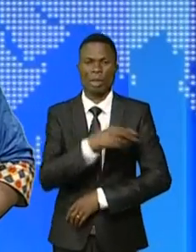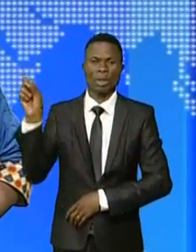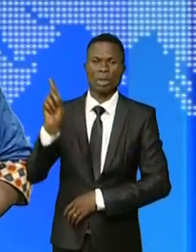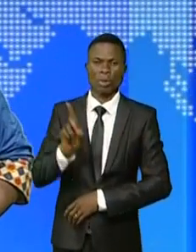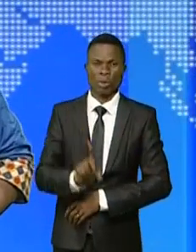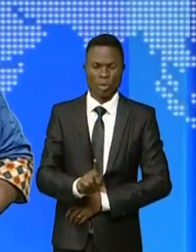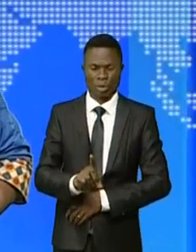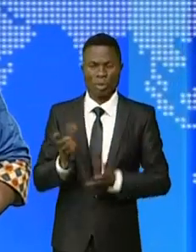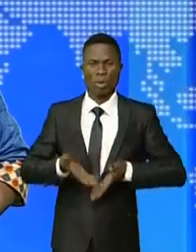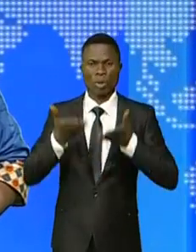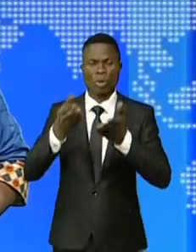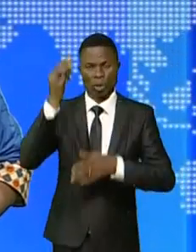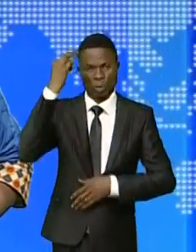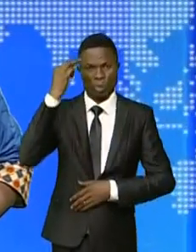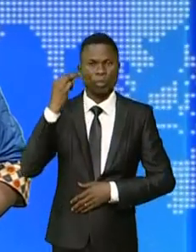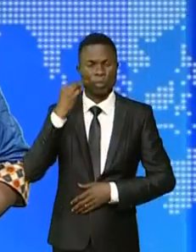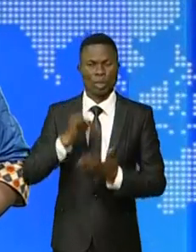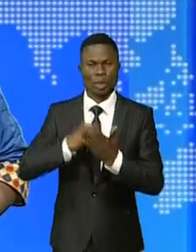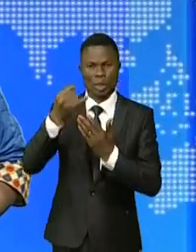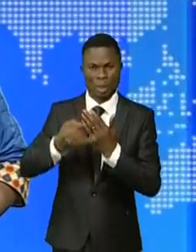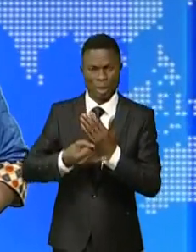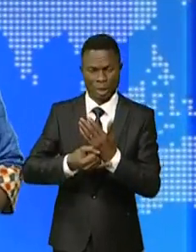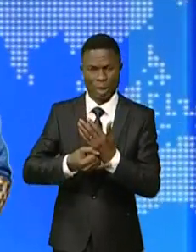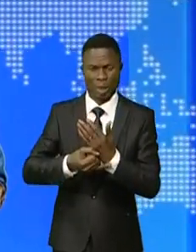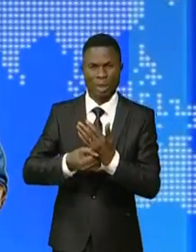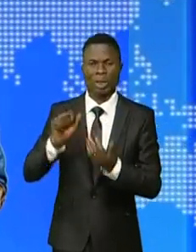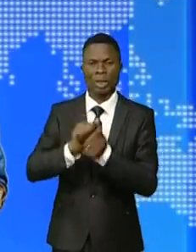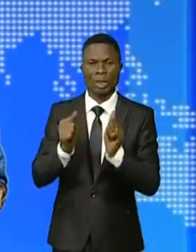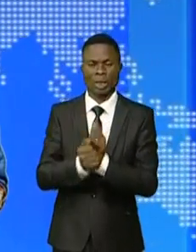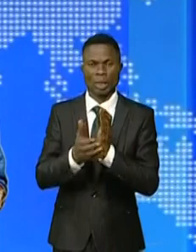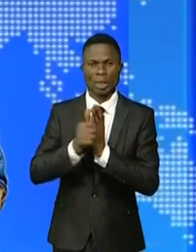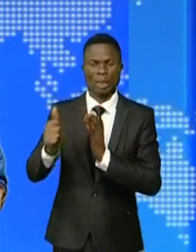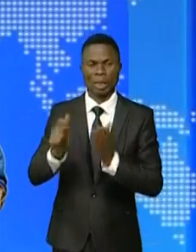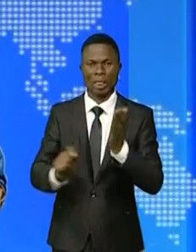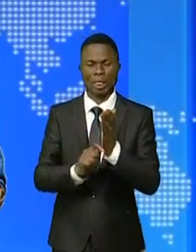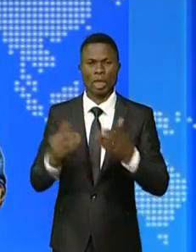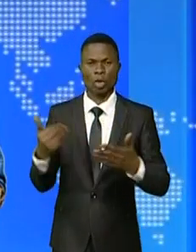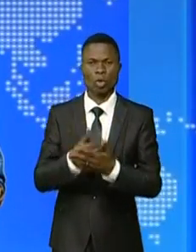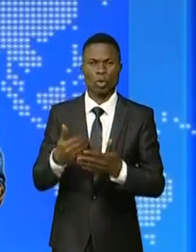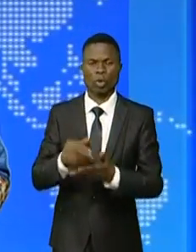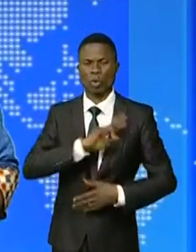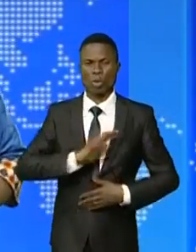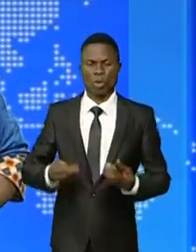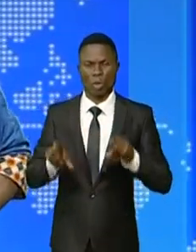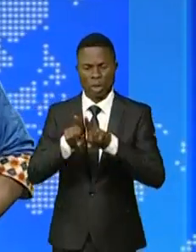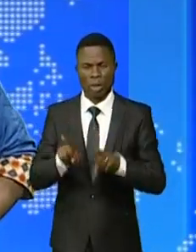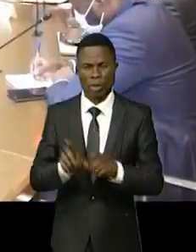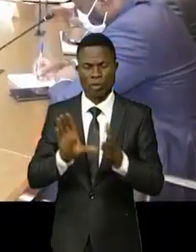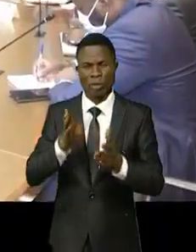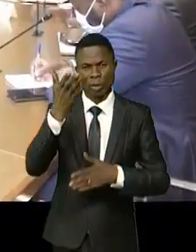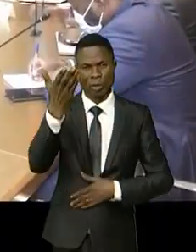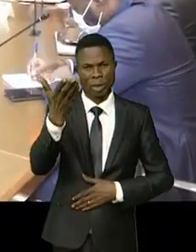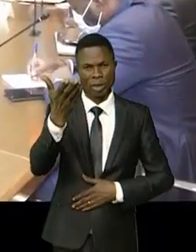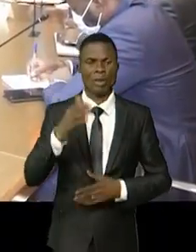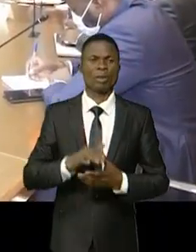derniers ont proposé au ministre un projet pour relever la qualité des nouvelles technologies en RDC. Hélène Nono Matsekou pour les